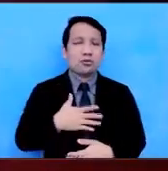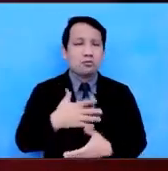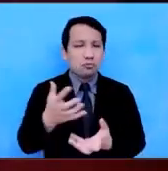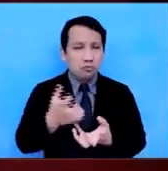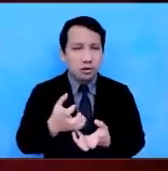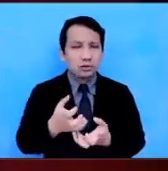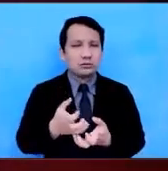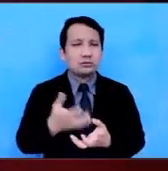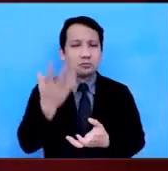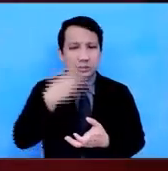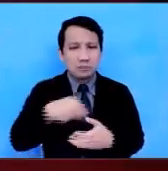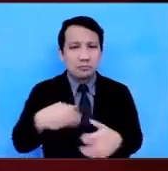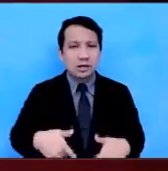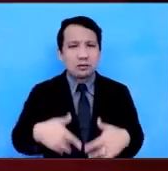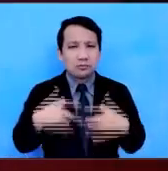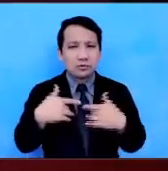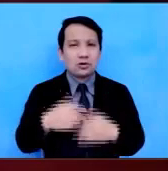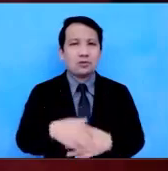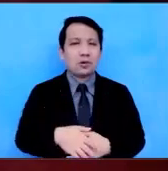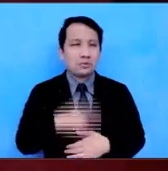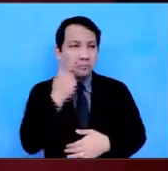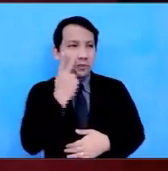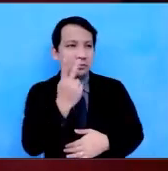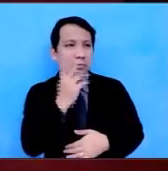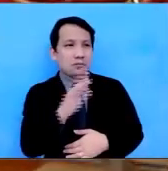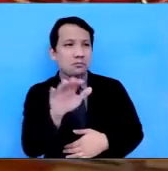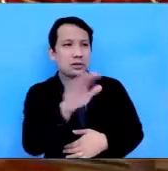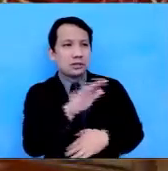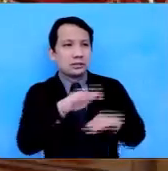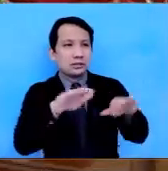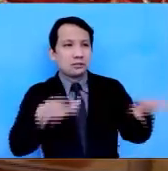buhay na makita pa na maayos ang aking mga anak.